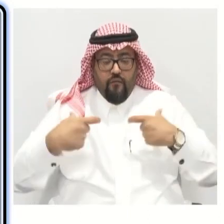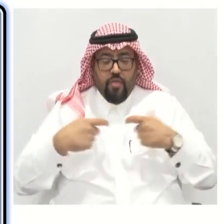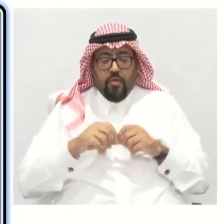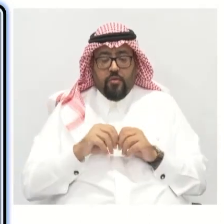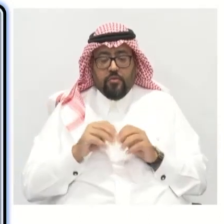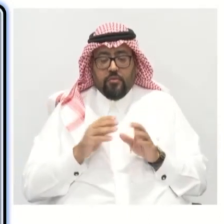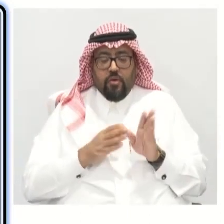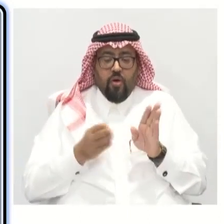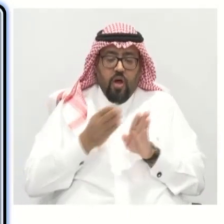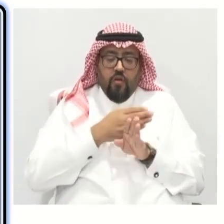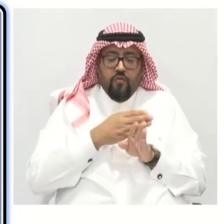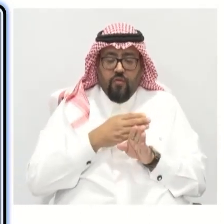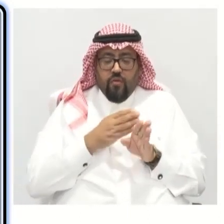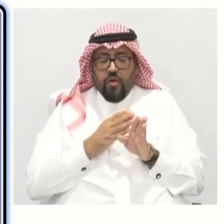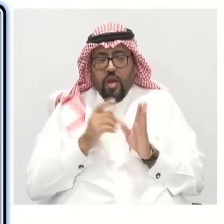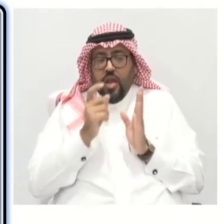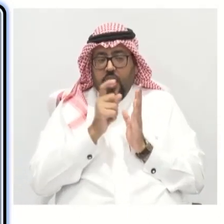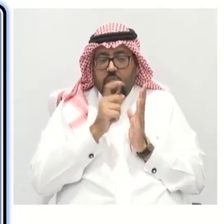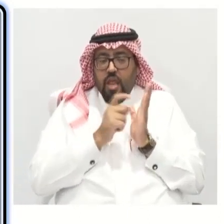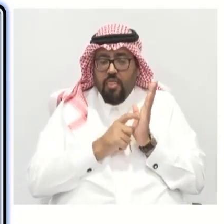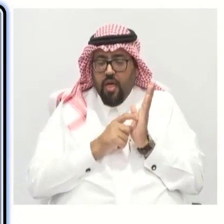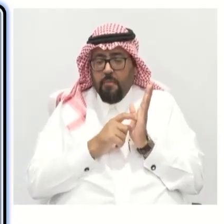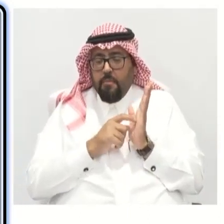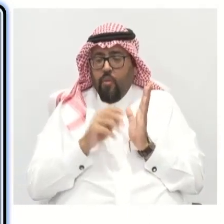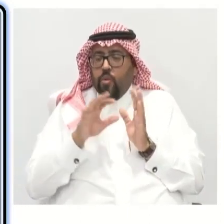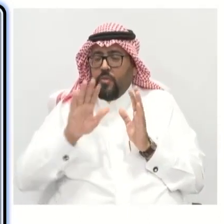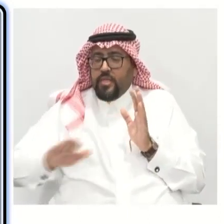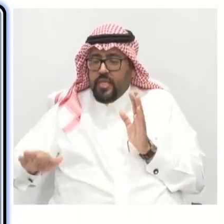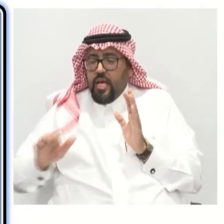يخالفون النظام وهم صغار السن فيتابعون